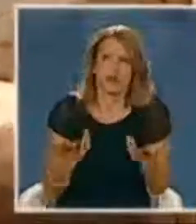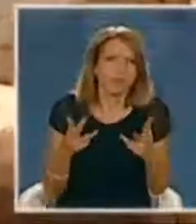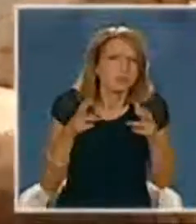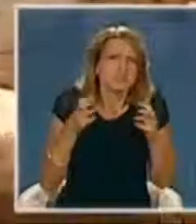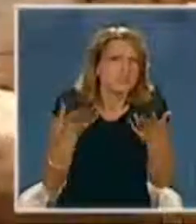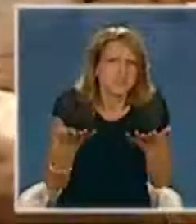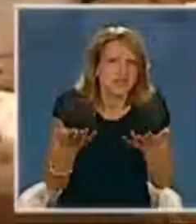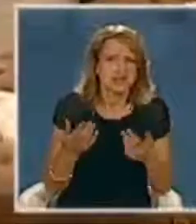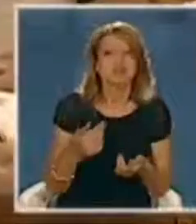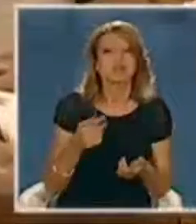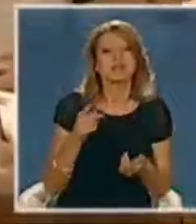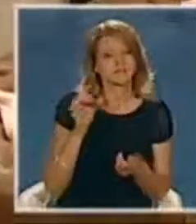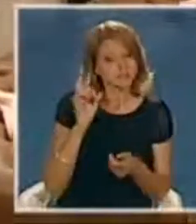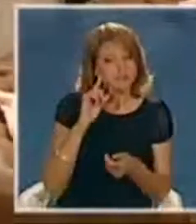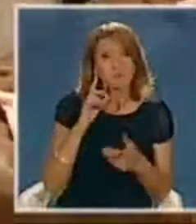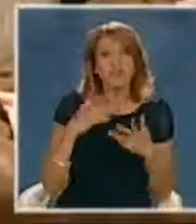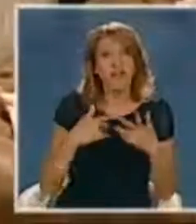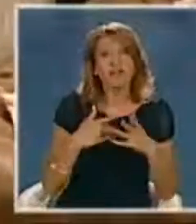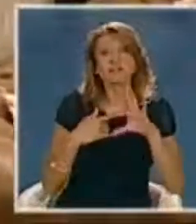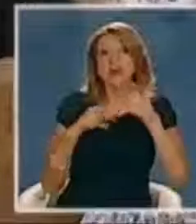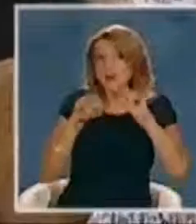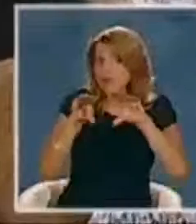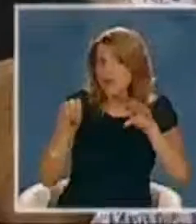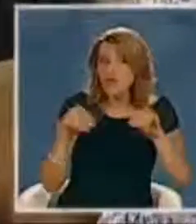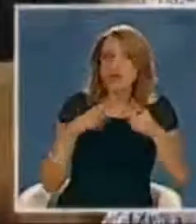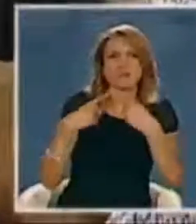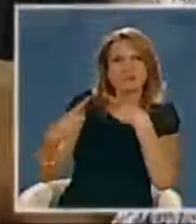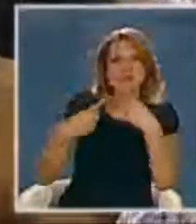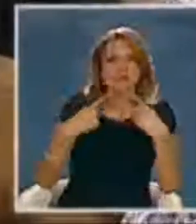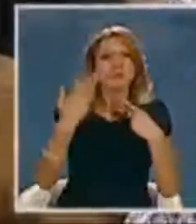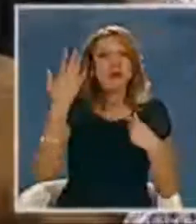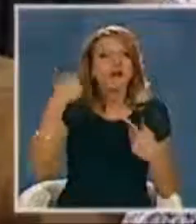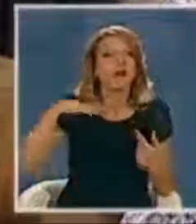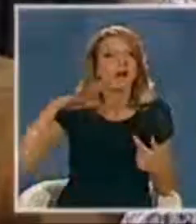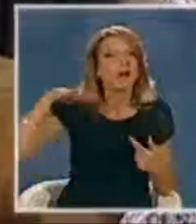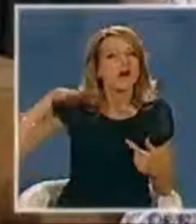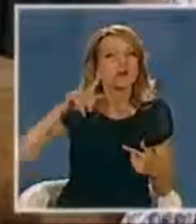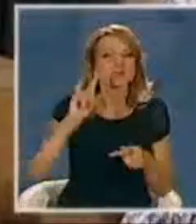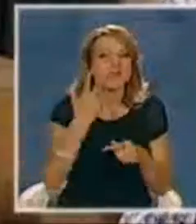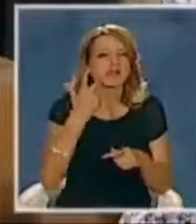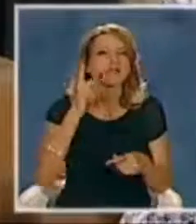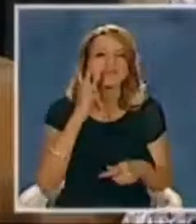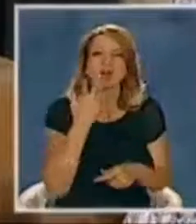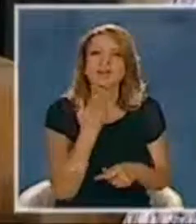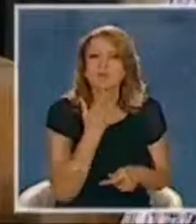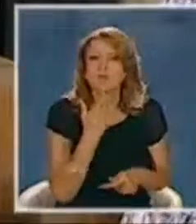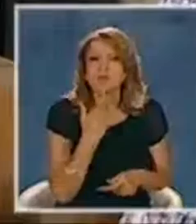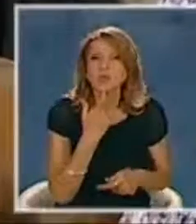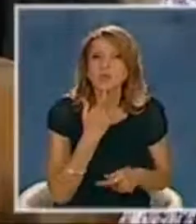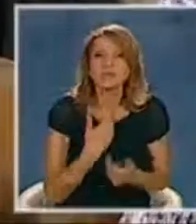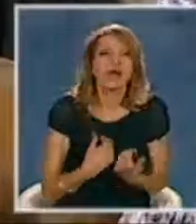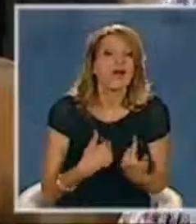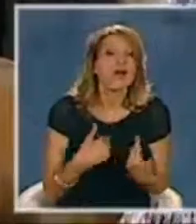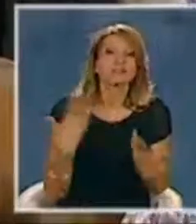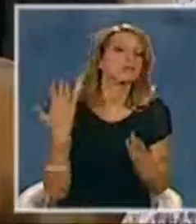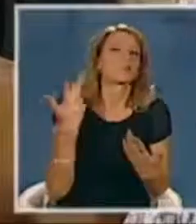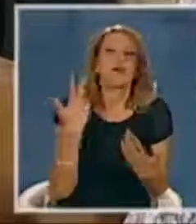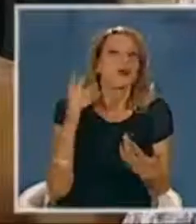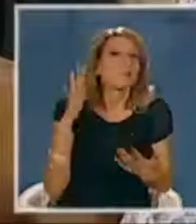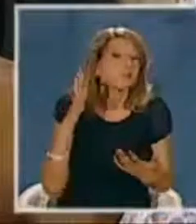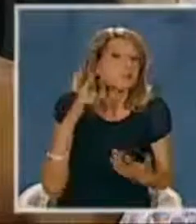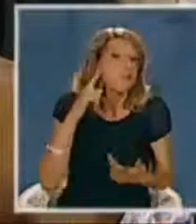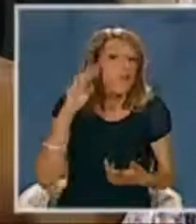и може би, знаеш ли, с много мои приятели си говори, казвам, ами аз си спомням, когато бях на 17-18 годишна възраст, аз бях, може би, много